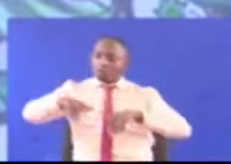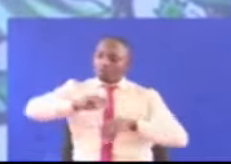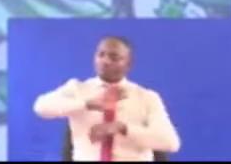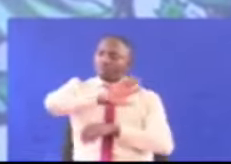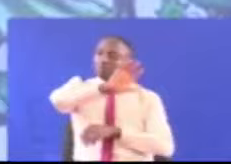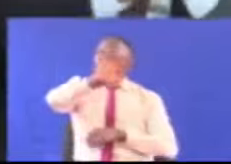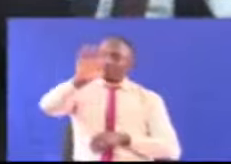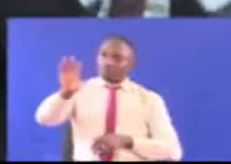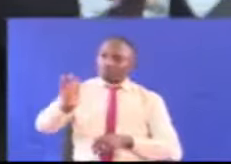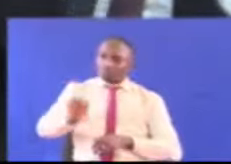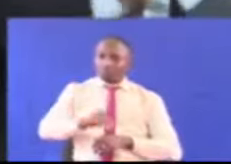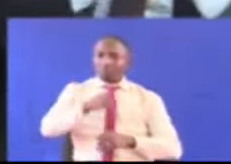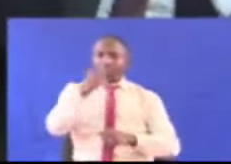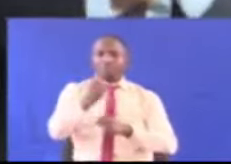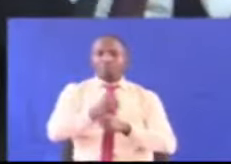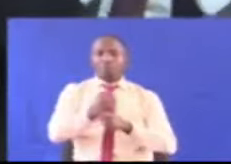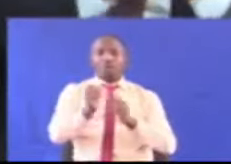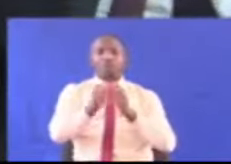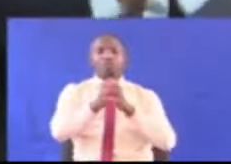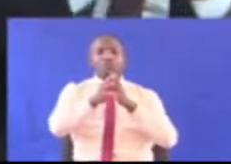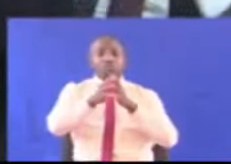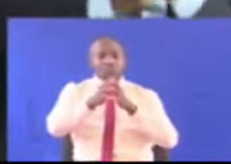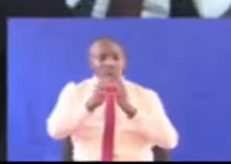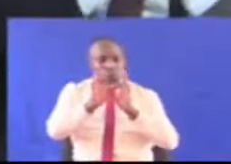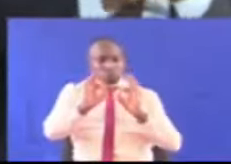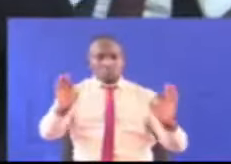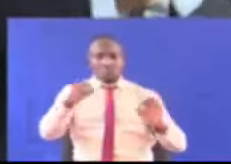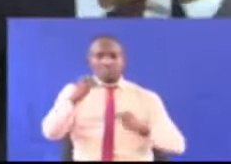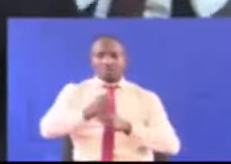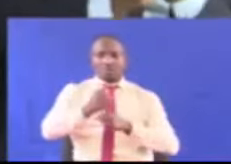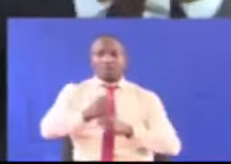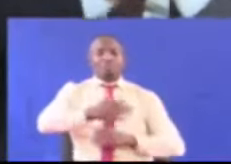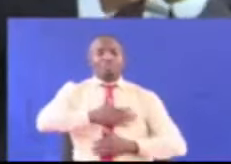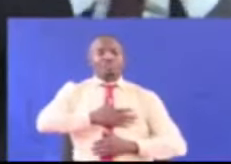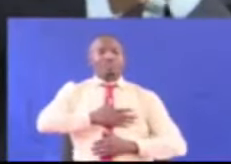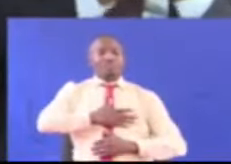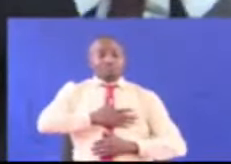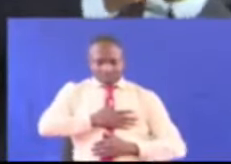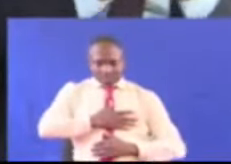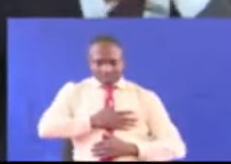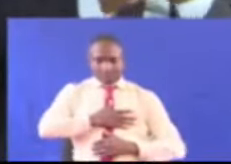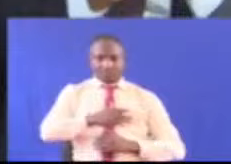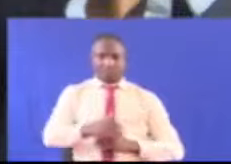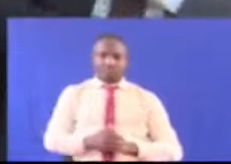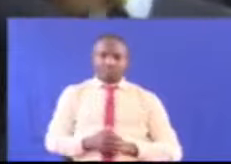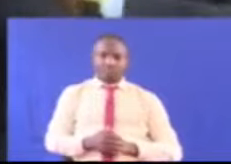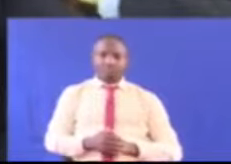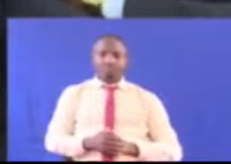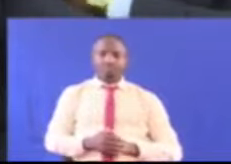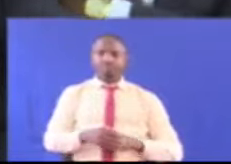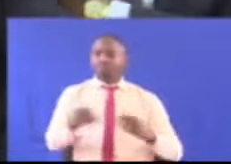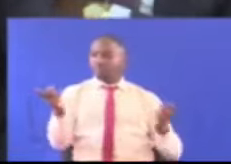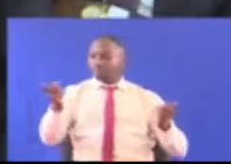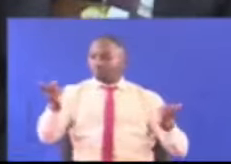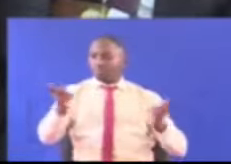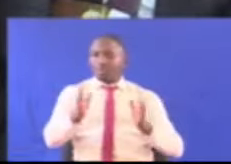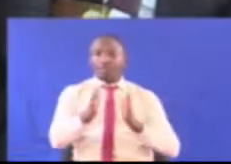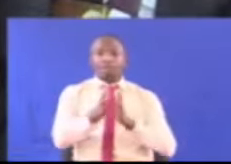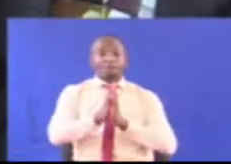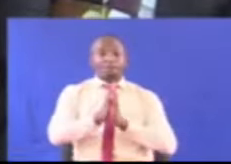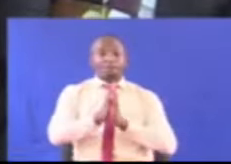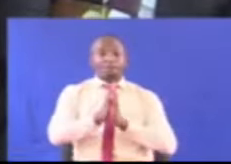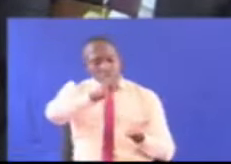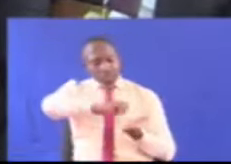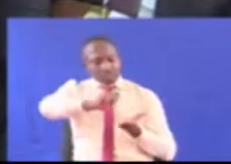wote kwa kazi nzuri mlioifanya. Asanteni sana sana sana. Katika kuwashukuru huko nimshukuru